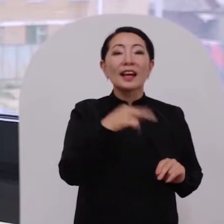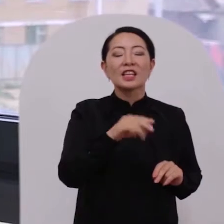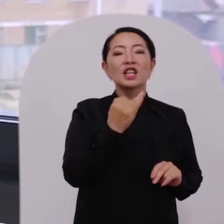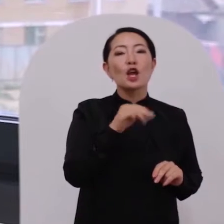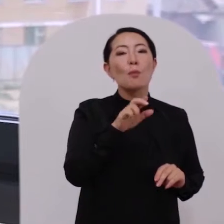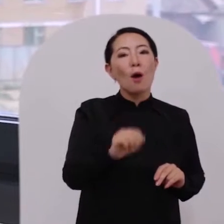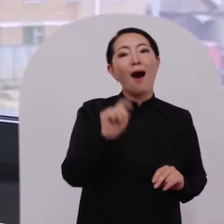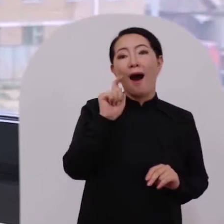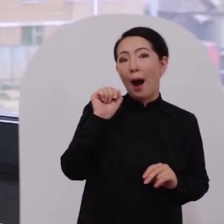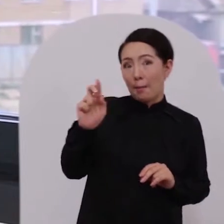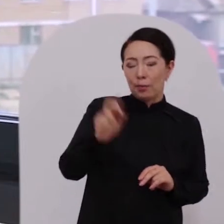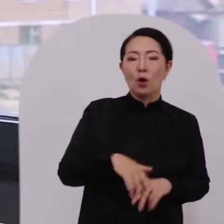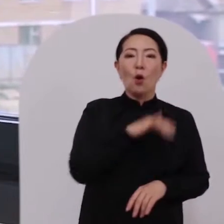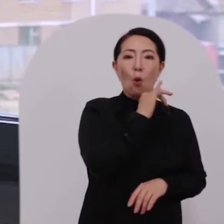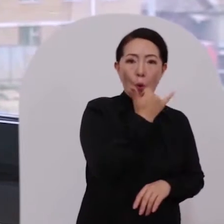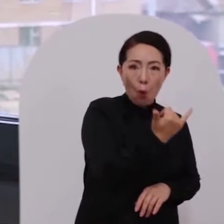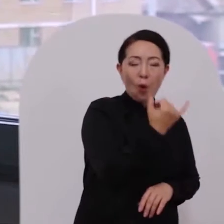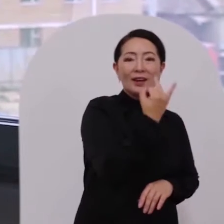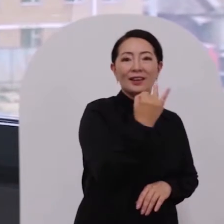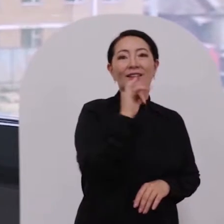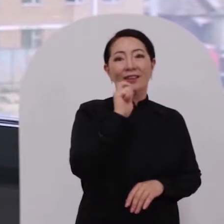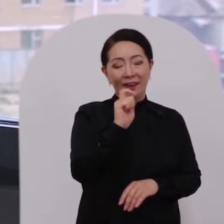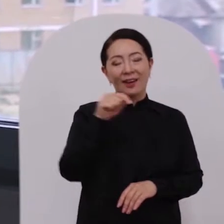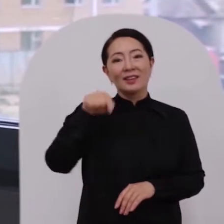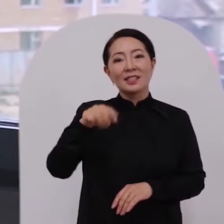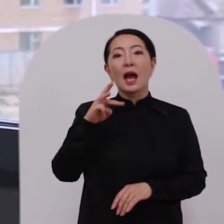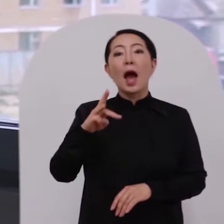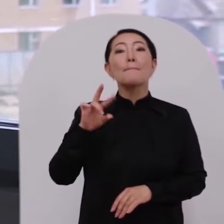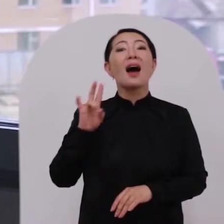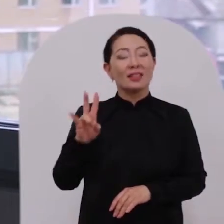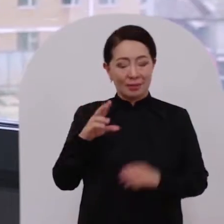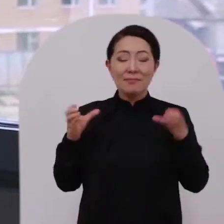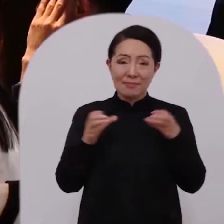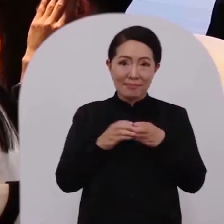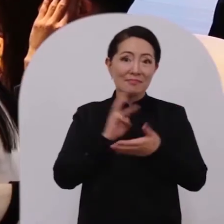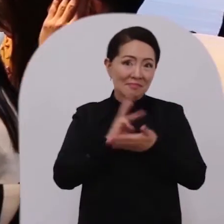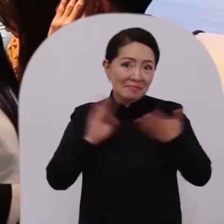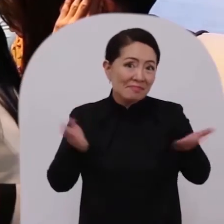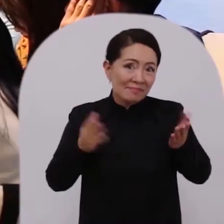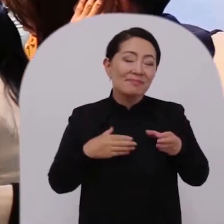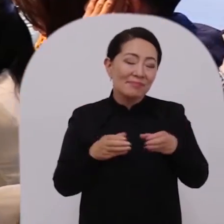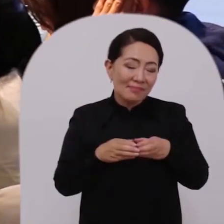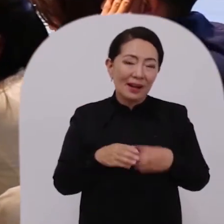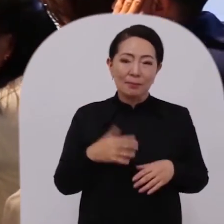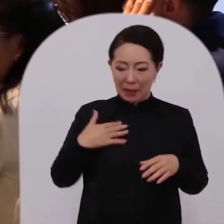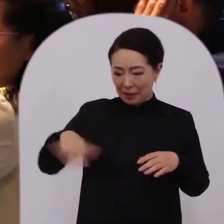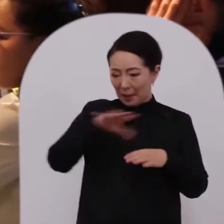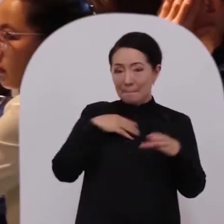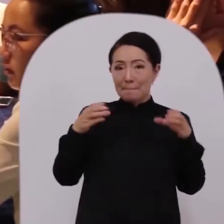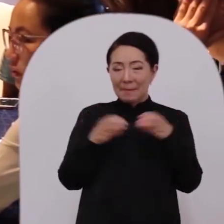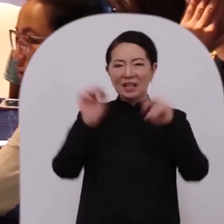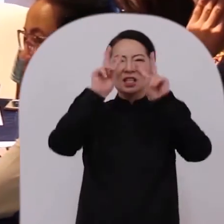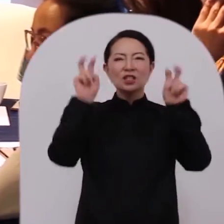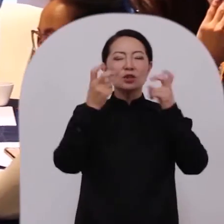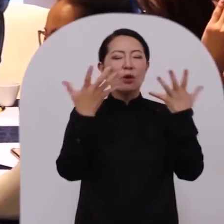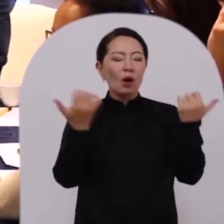Info Hub буюу OIHZ гэмээр улсын урлаг гэмээр вебиг хөгжүүлж байгаа юм баг юм байна. За бид нар багаараа ингээд маш